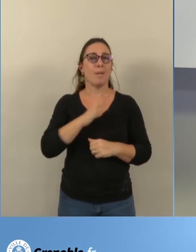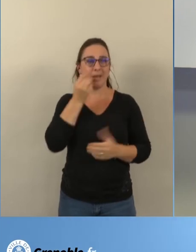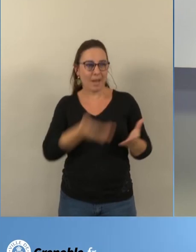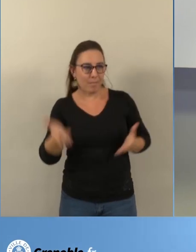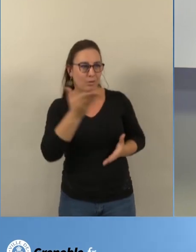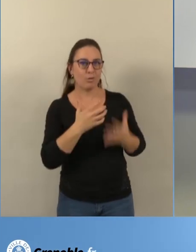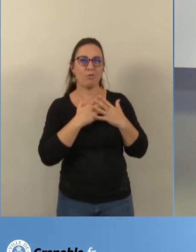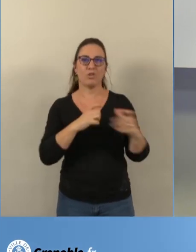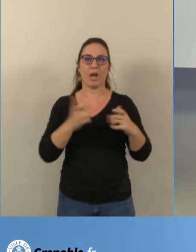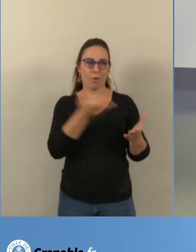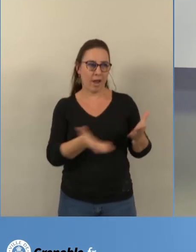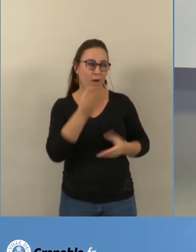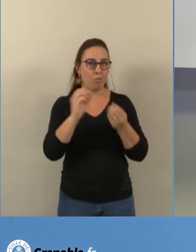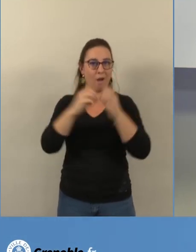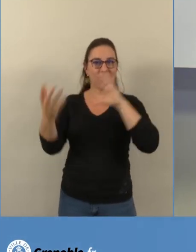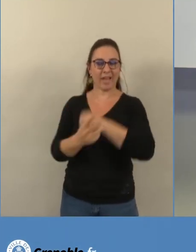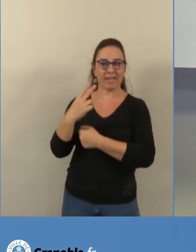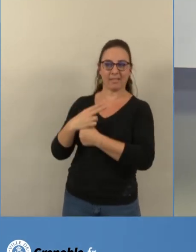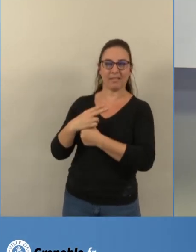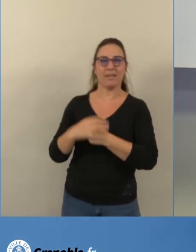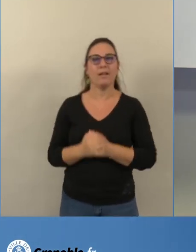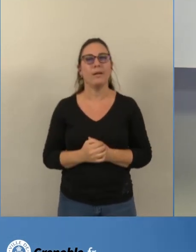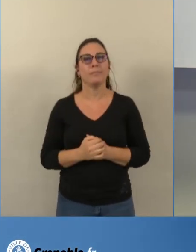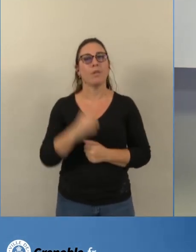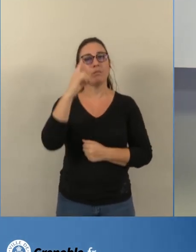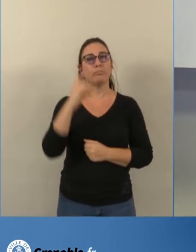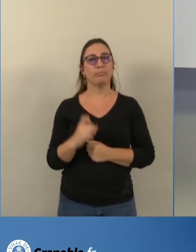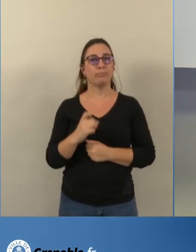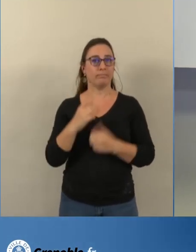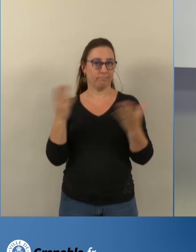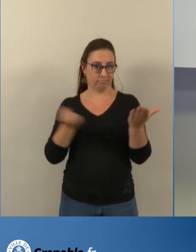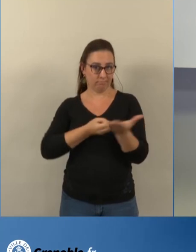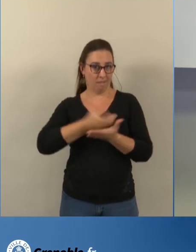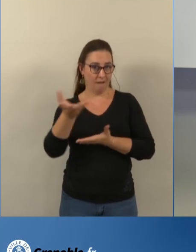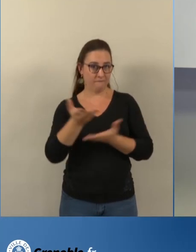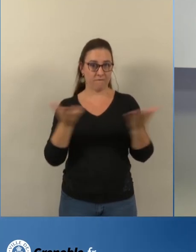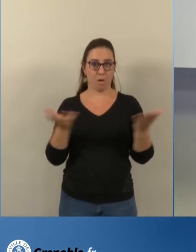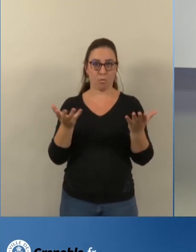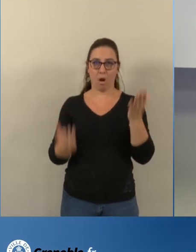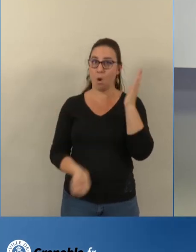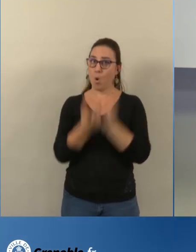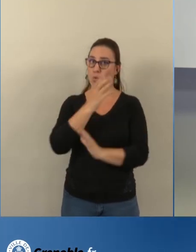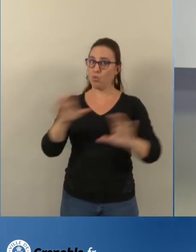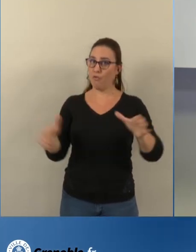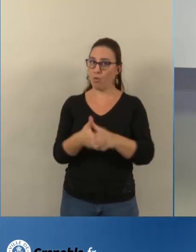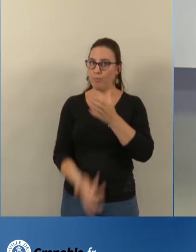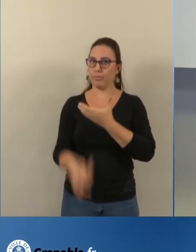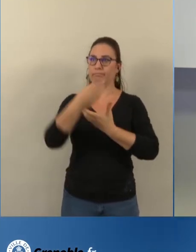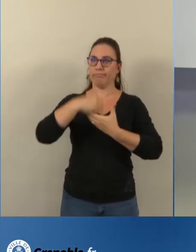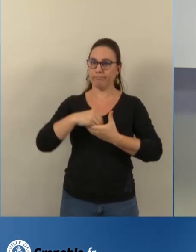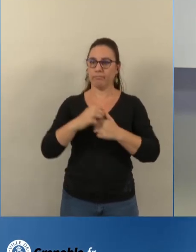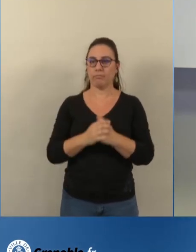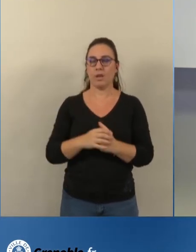dans la salle ou sur internet pour commencer ce conseil je vous informe donc de la création d'un nouveau groupe au sein de conseil municipal